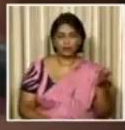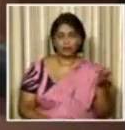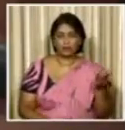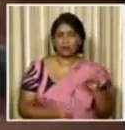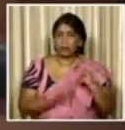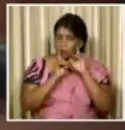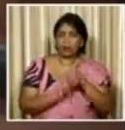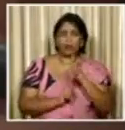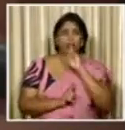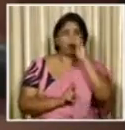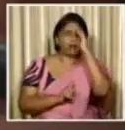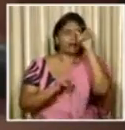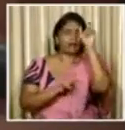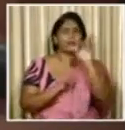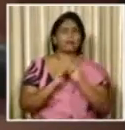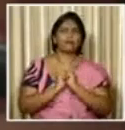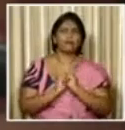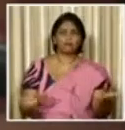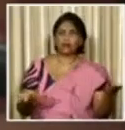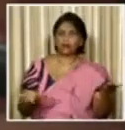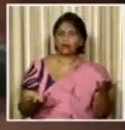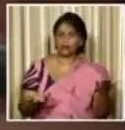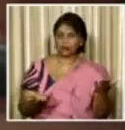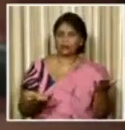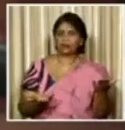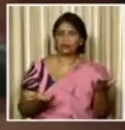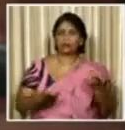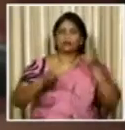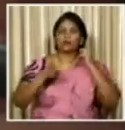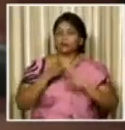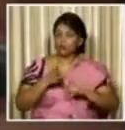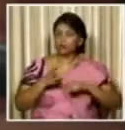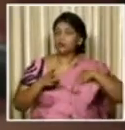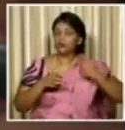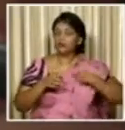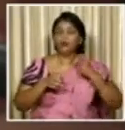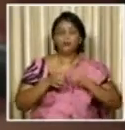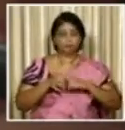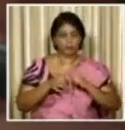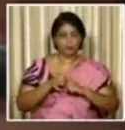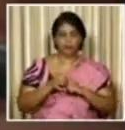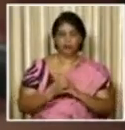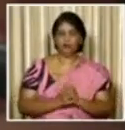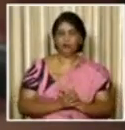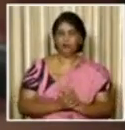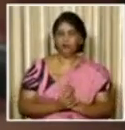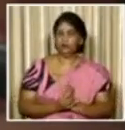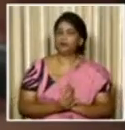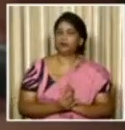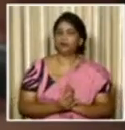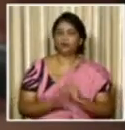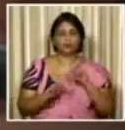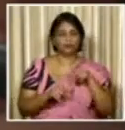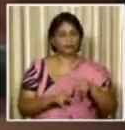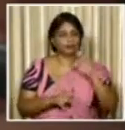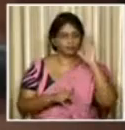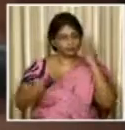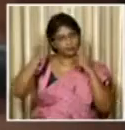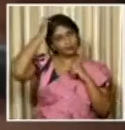එහෙම කතානායක නැති පළක් තියෙනවද? ඊළඟ ප්‍රධාන ප්‍රශ්නේ පැන නැගුණු දැන් විශේෂයෙන්ම